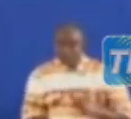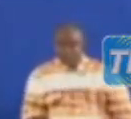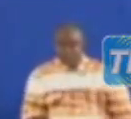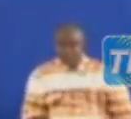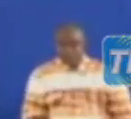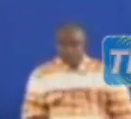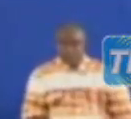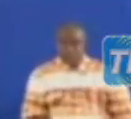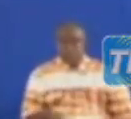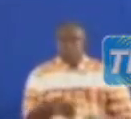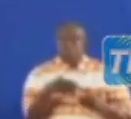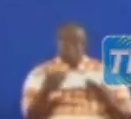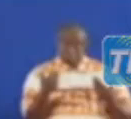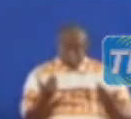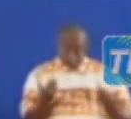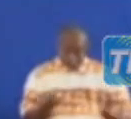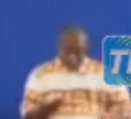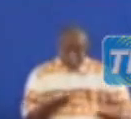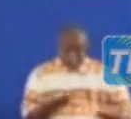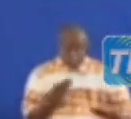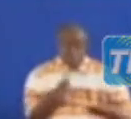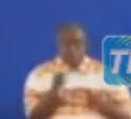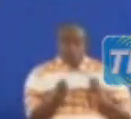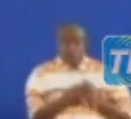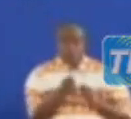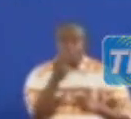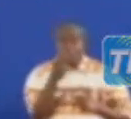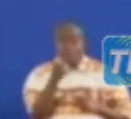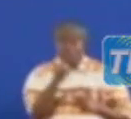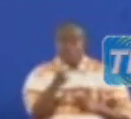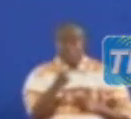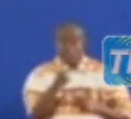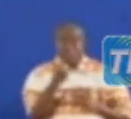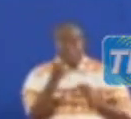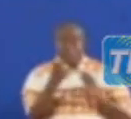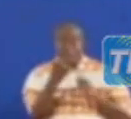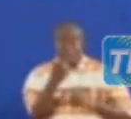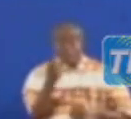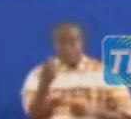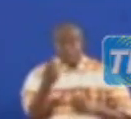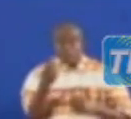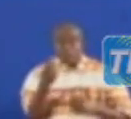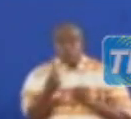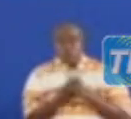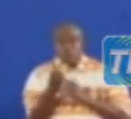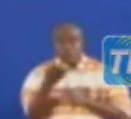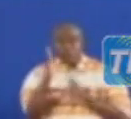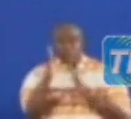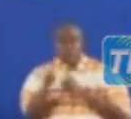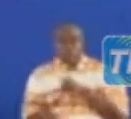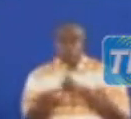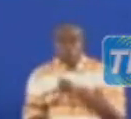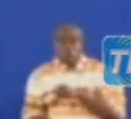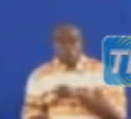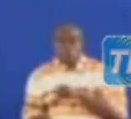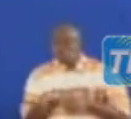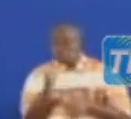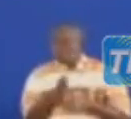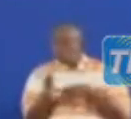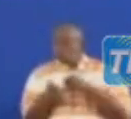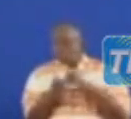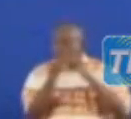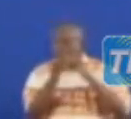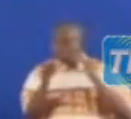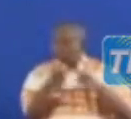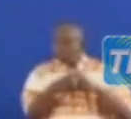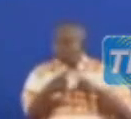na ujenzi umekamilika. Shilingi bilioni 12.41 kutoka serikali kuu kwa ajili ya ujenzi wa nyumba 170